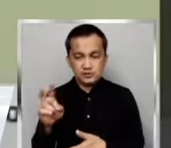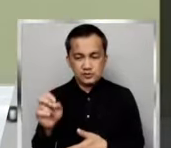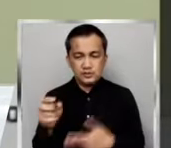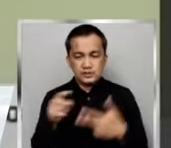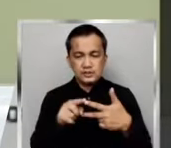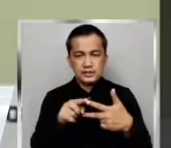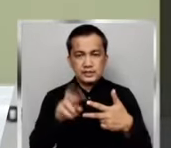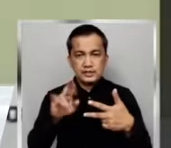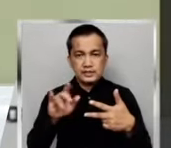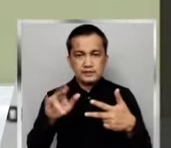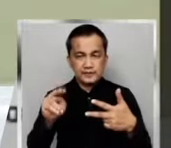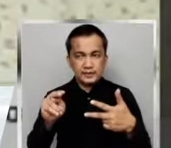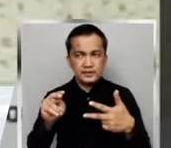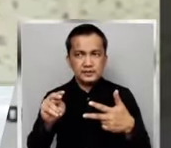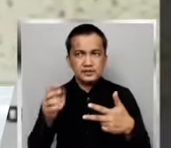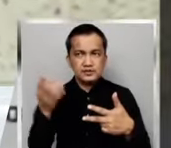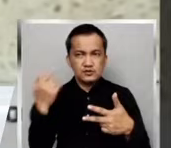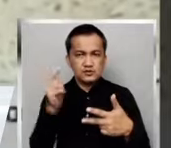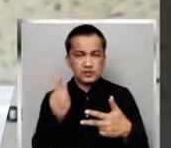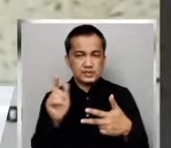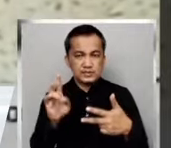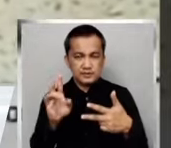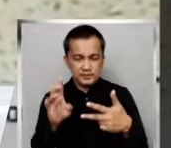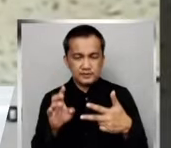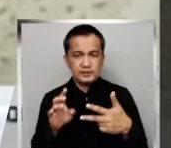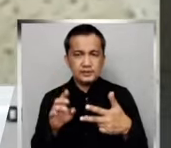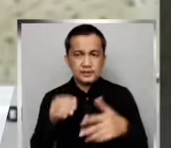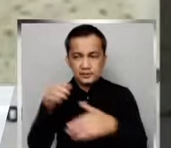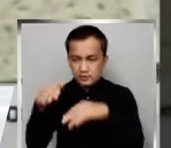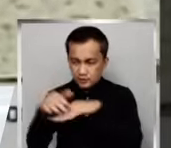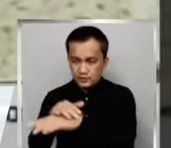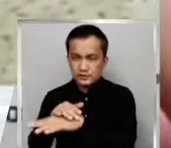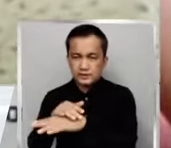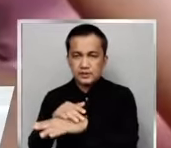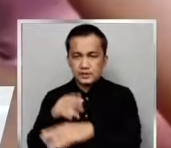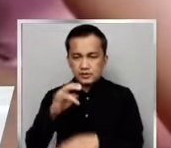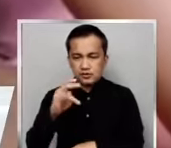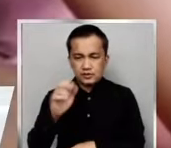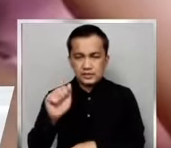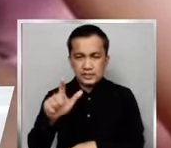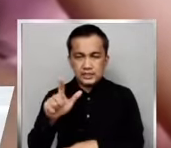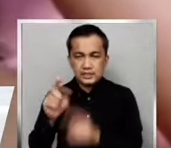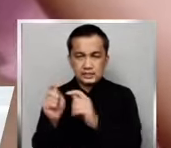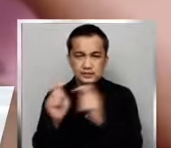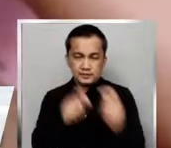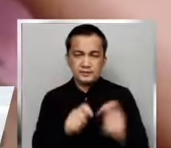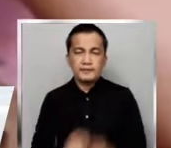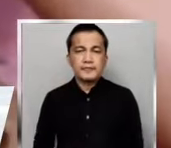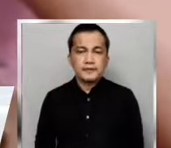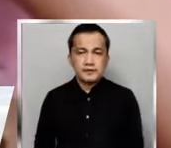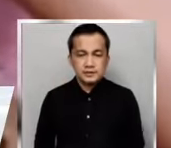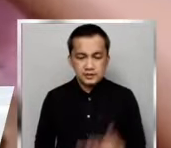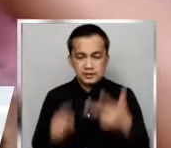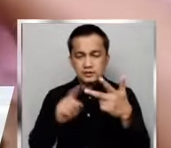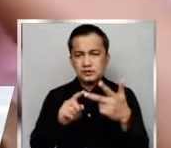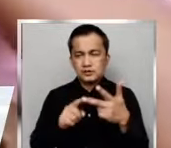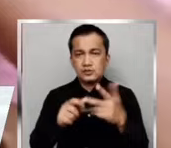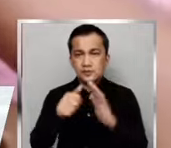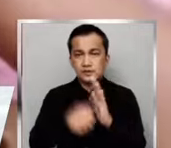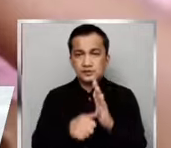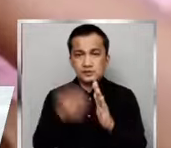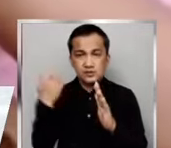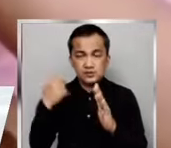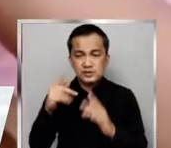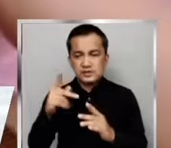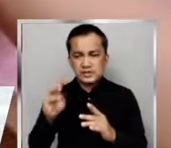naman 27 1 ng sumailalim sa corneal Transplant Ooperahan na rin sana noon si Kim Yun